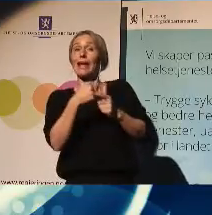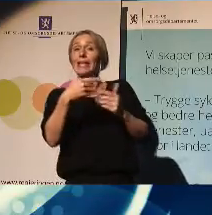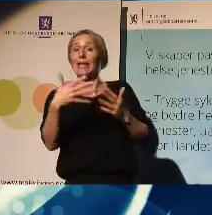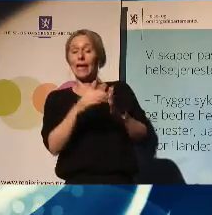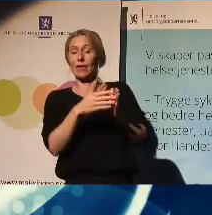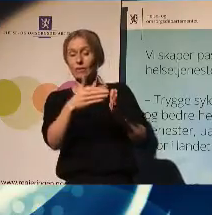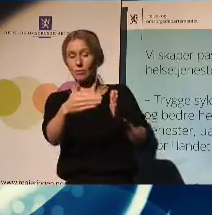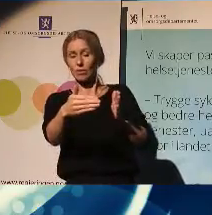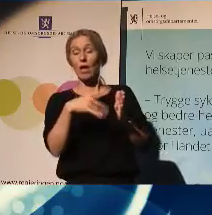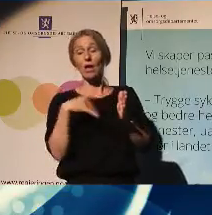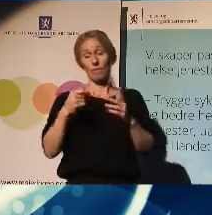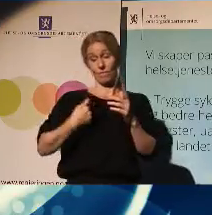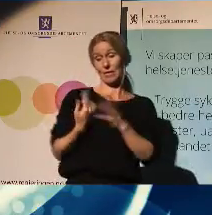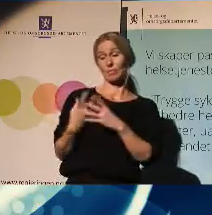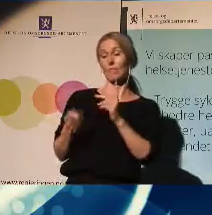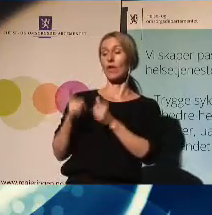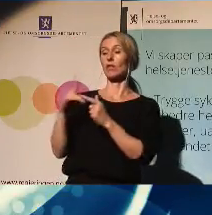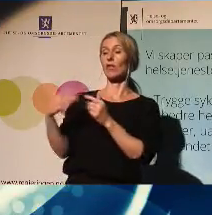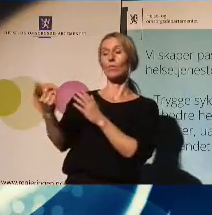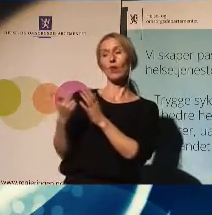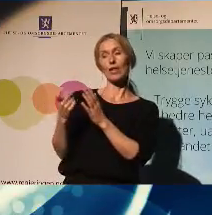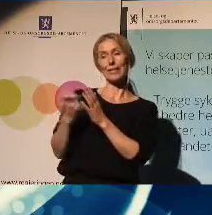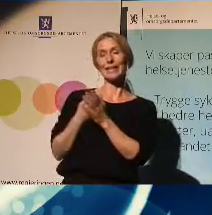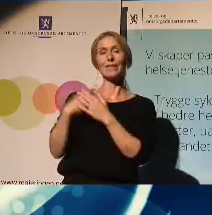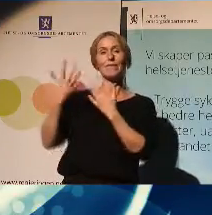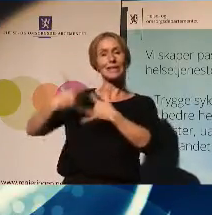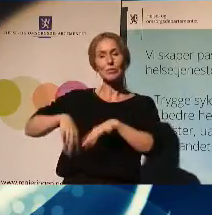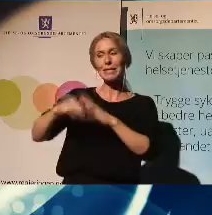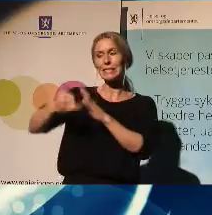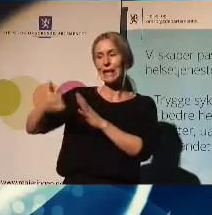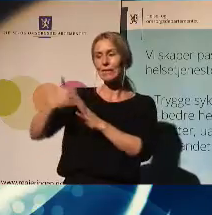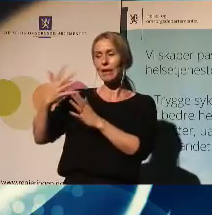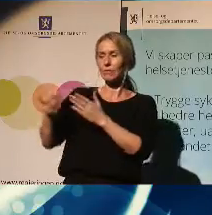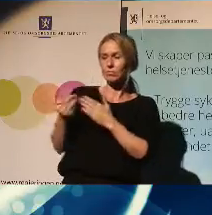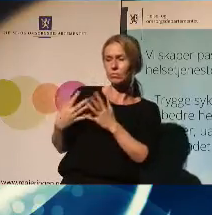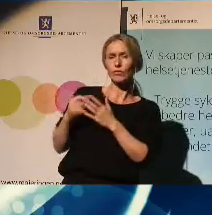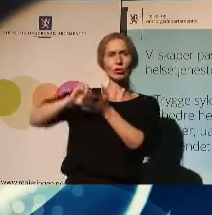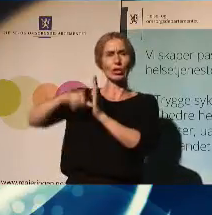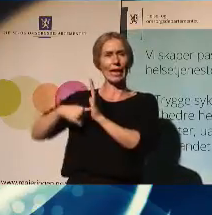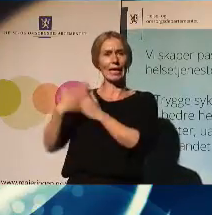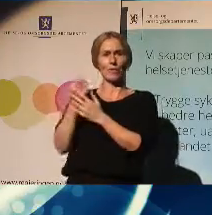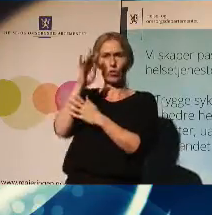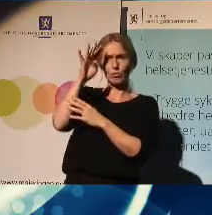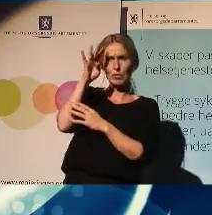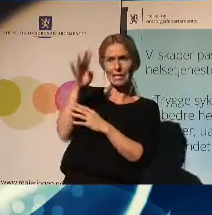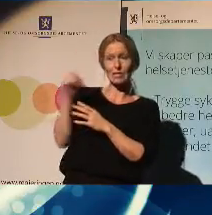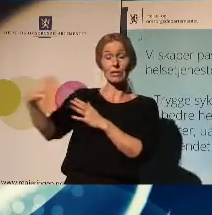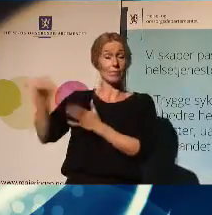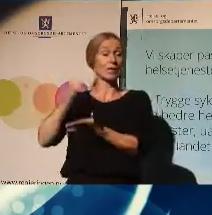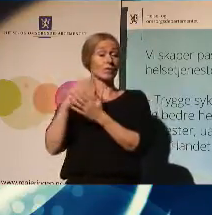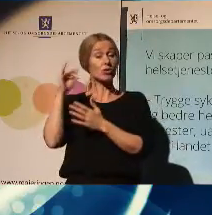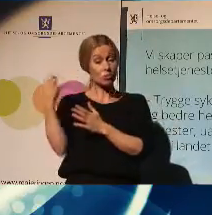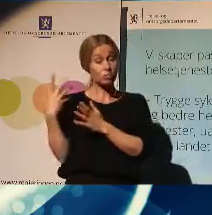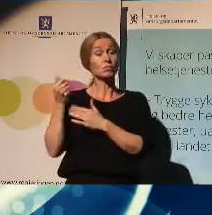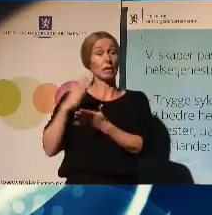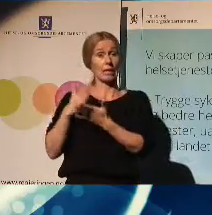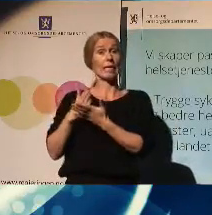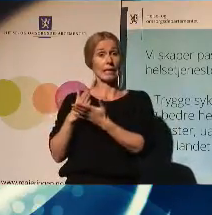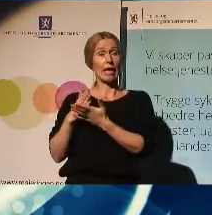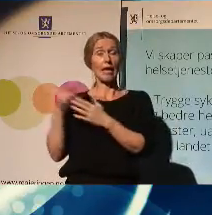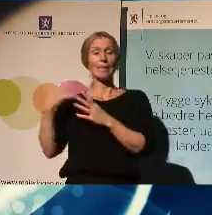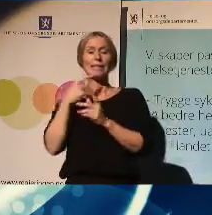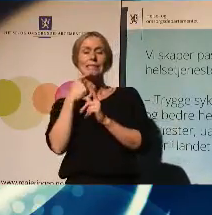inn virksomhets- og områdeledere for å sjekke ut hypotesen vår. De bekreftet at det stemte. Men de påpekte